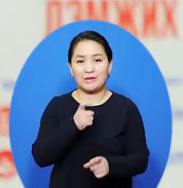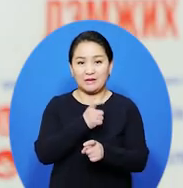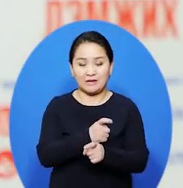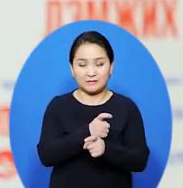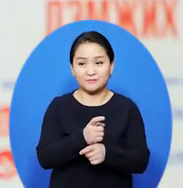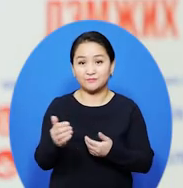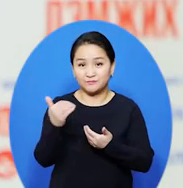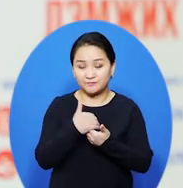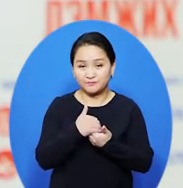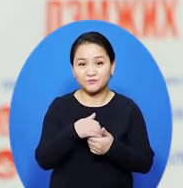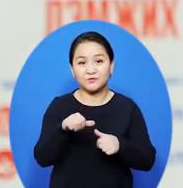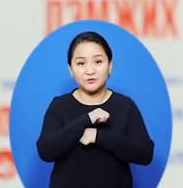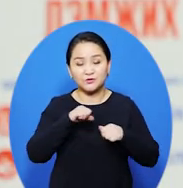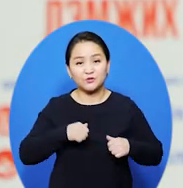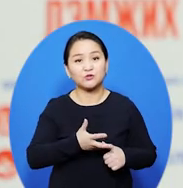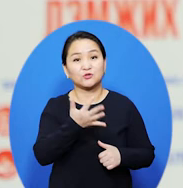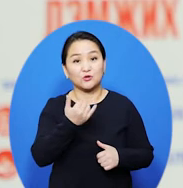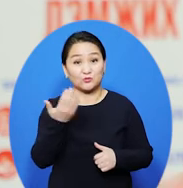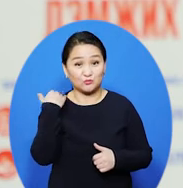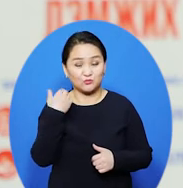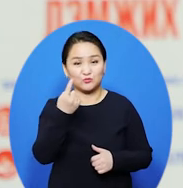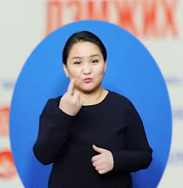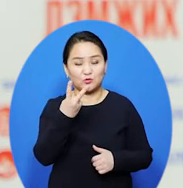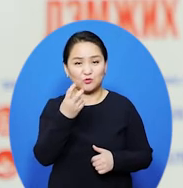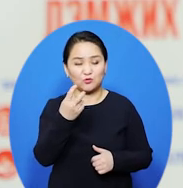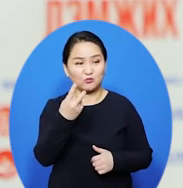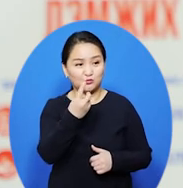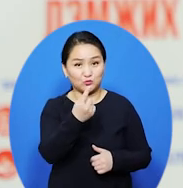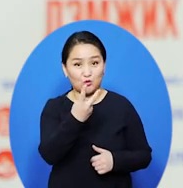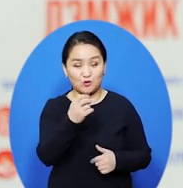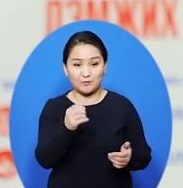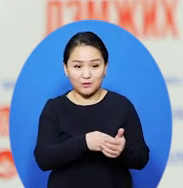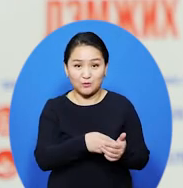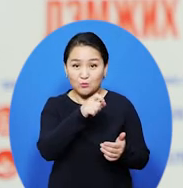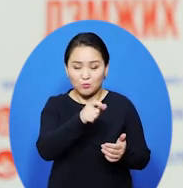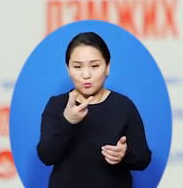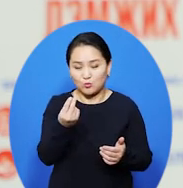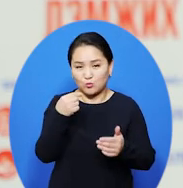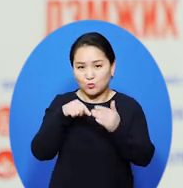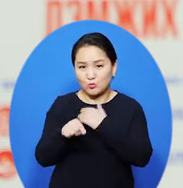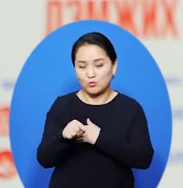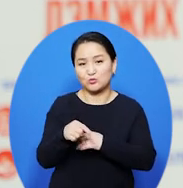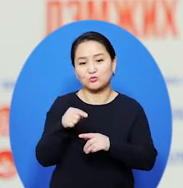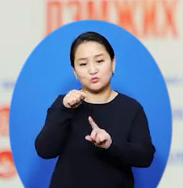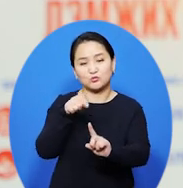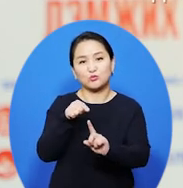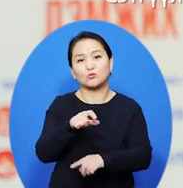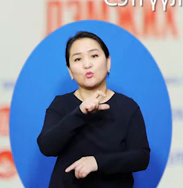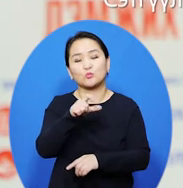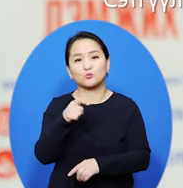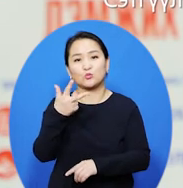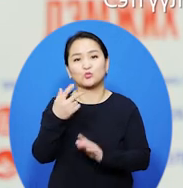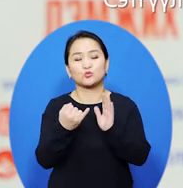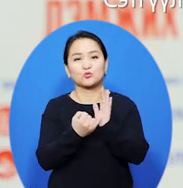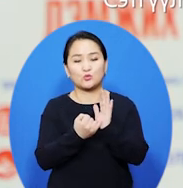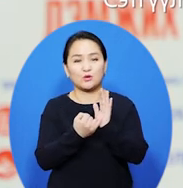хүртэгч иргэдийн тоо та түрүү хэлсэн 120 гаруй мянган хүнээс чинь ерөөсөө уг нь бол яг жинхэнэ зорилтод хүмүүс нь бол